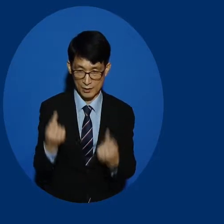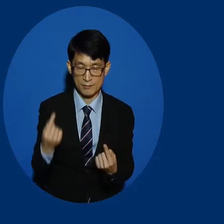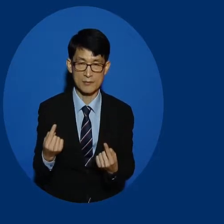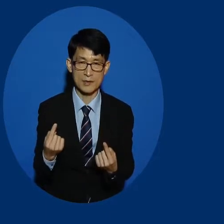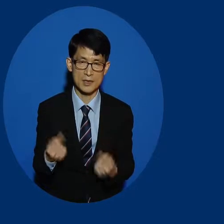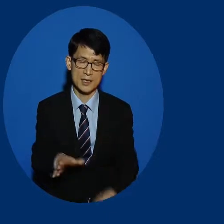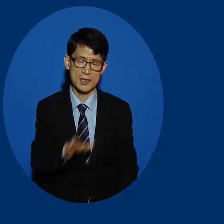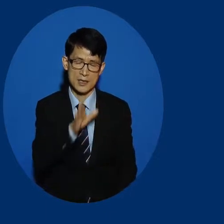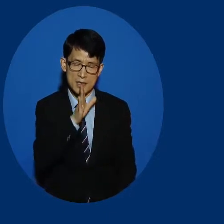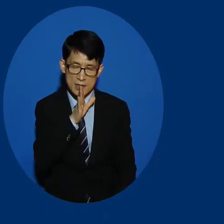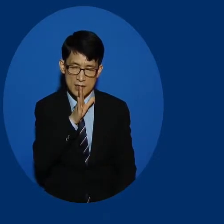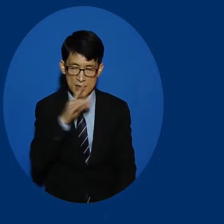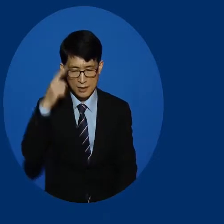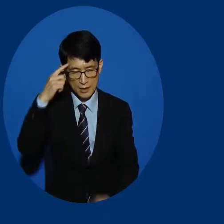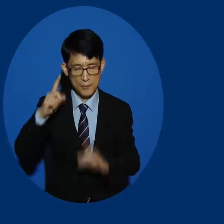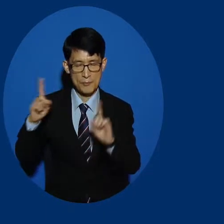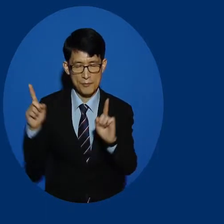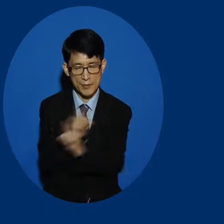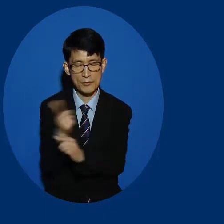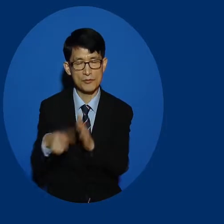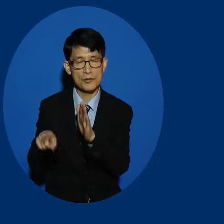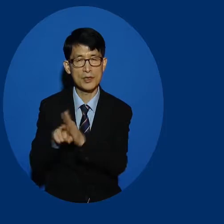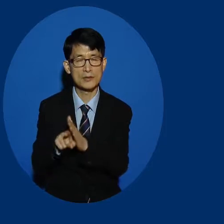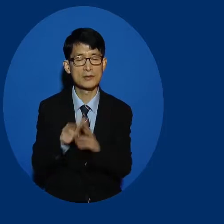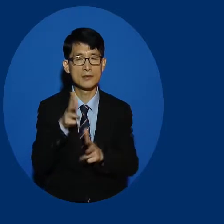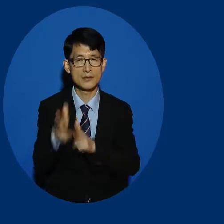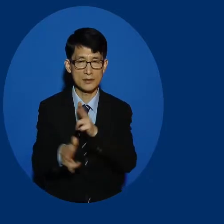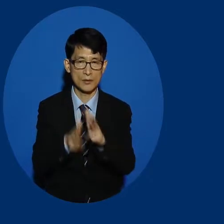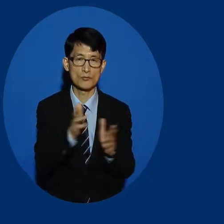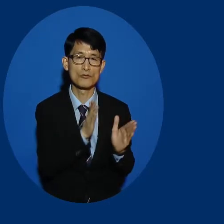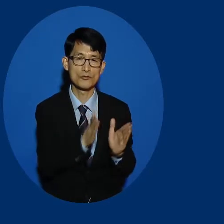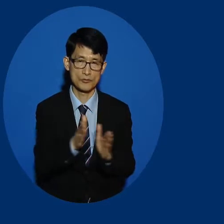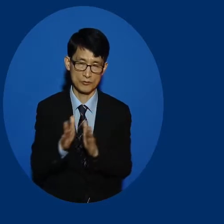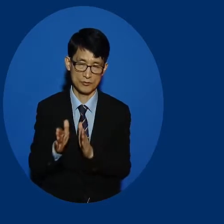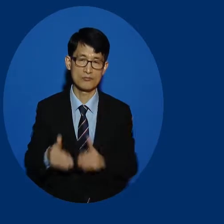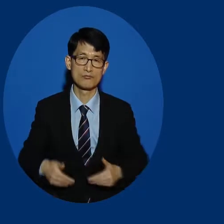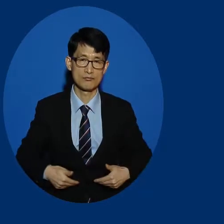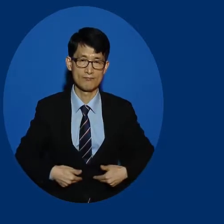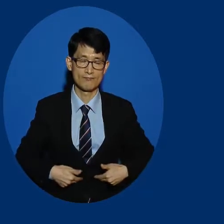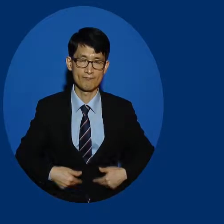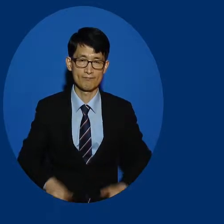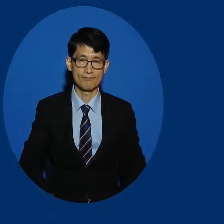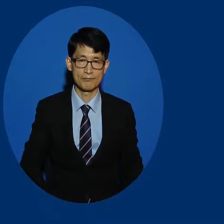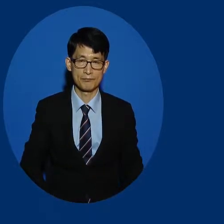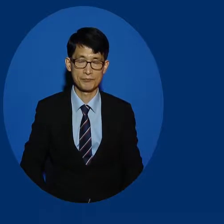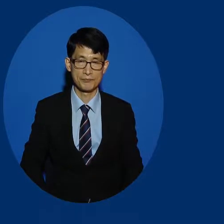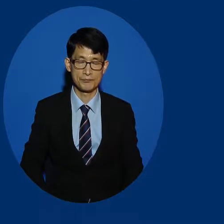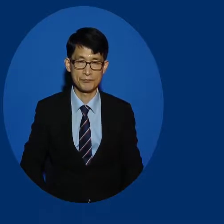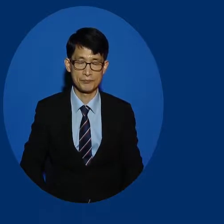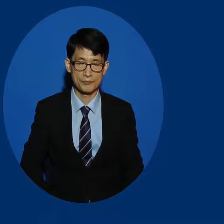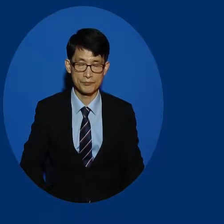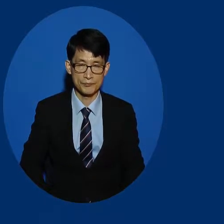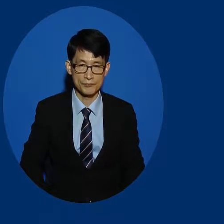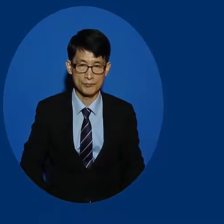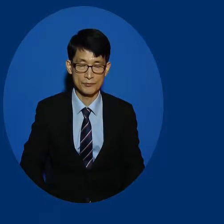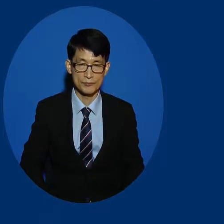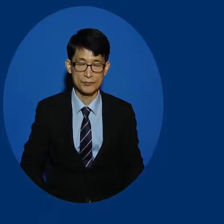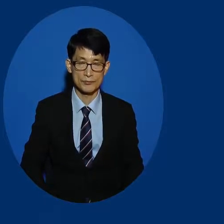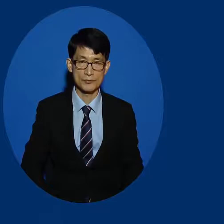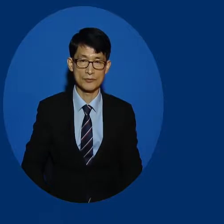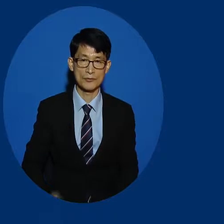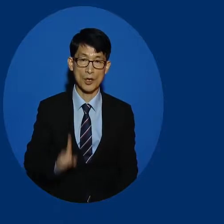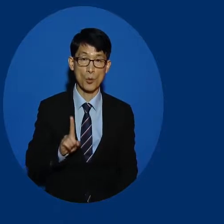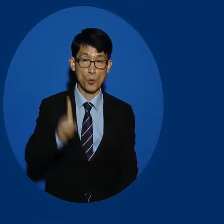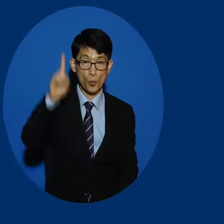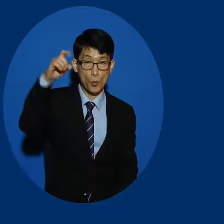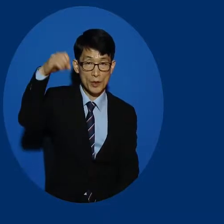사업의 방향들도 좀 점검해 볼 필요가 있을 것이고요. 여러분들 고양시 그 원당 종합사회복지관에